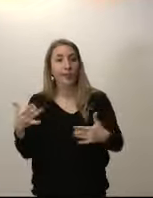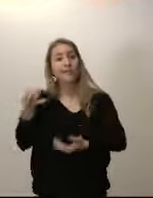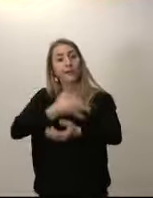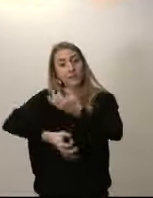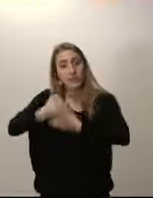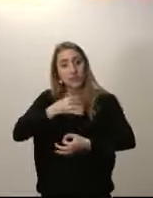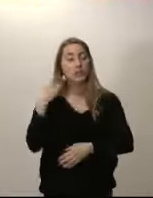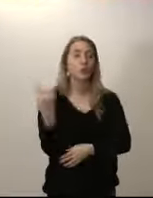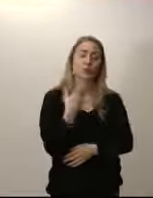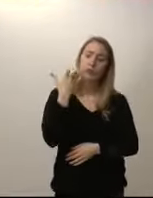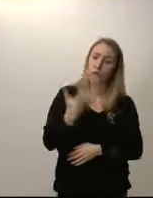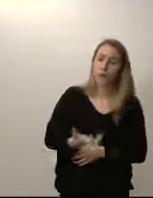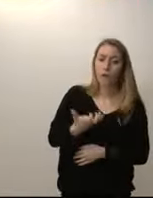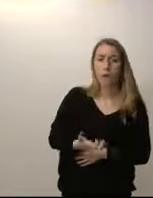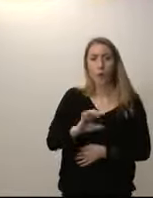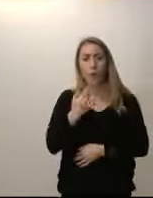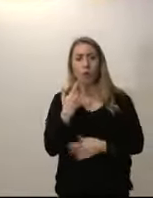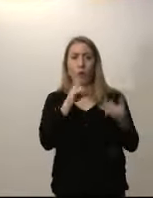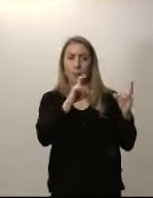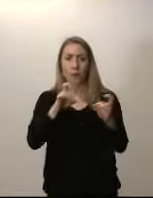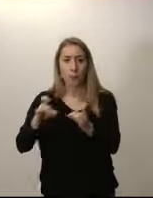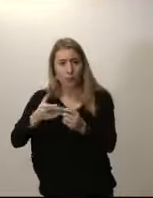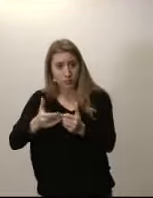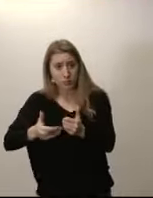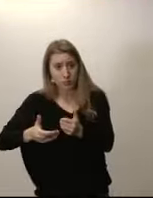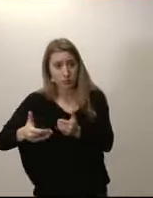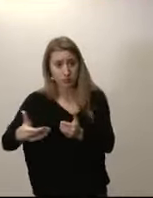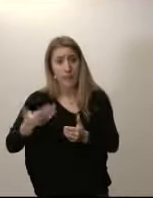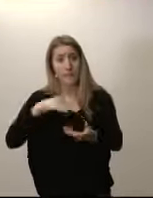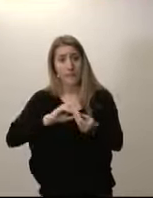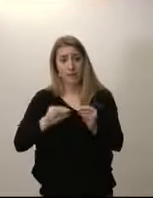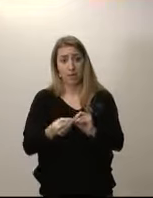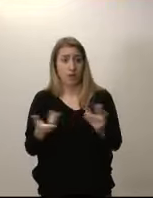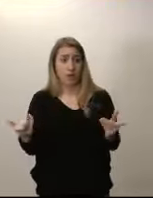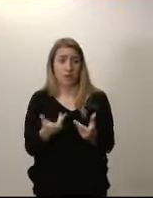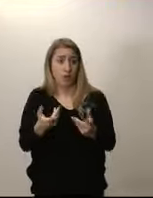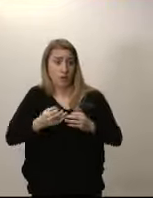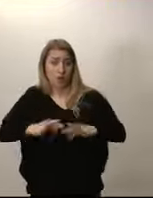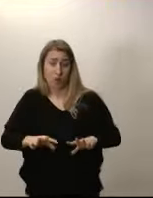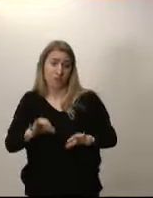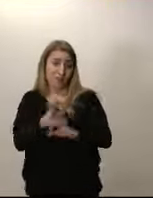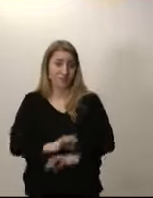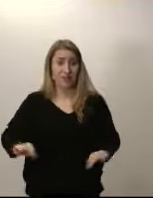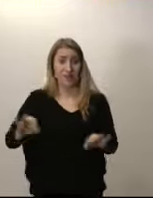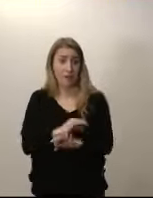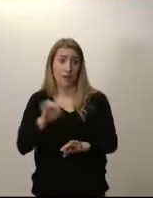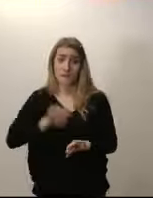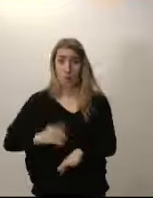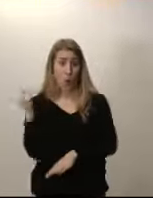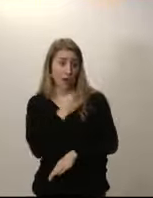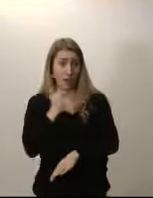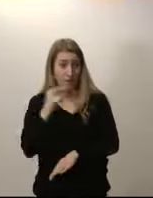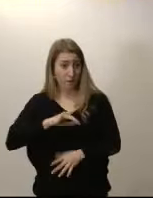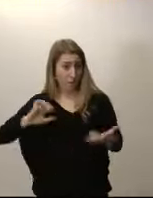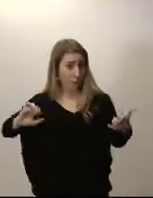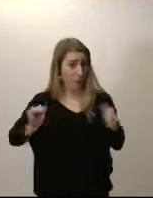voir cette baisse étalée dans le temps. Ben, on n'a pas le temps. Il faut la faire de façon rapide et drastique. Et c'est le